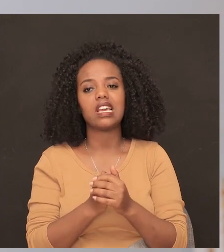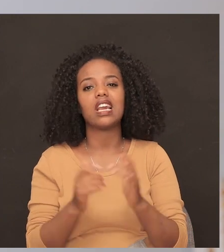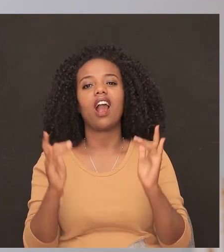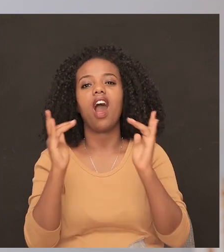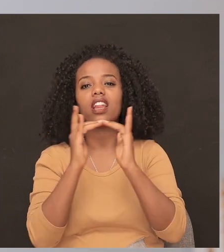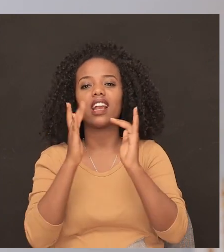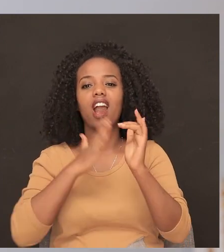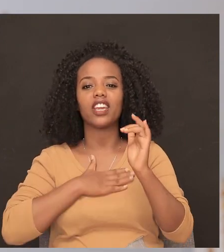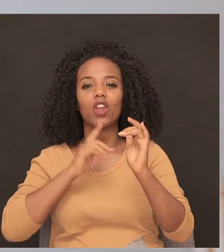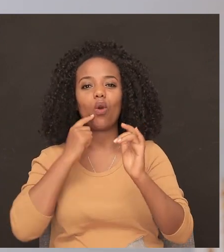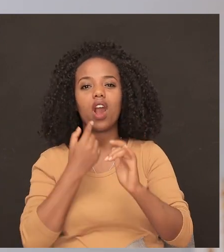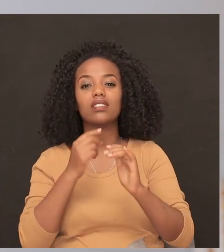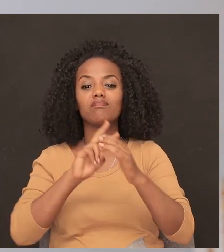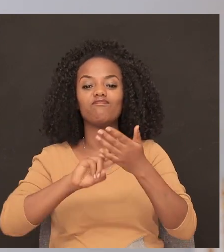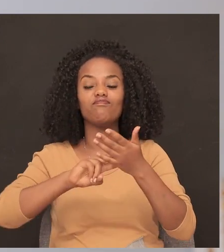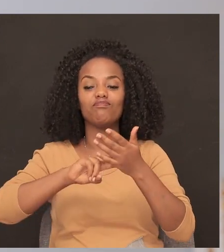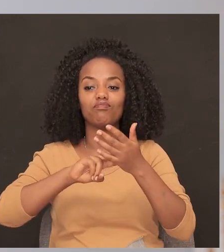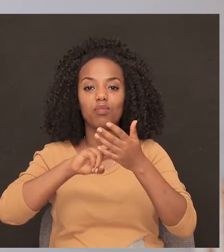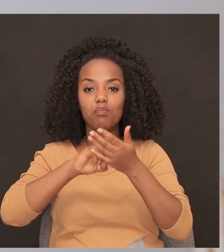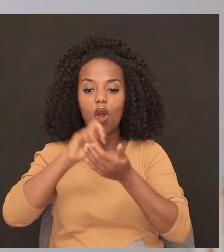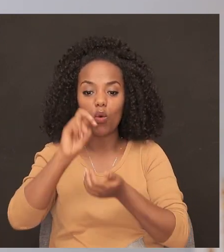እንኳን መውረድ አቅም አጥቼ ነበርአለች።